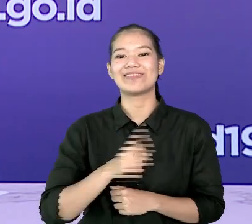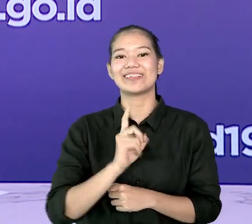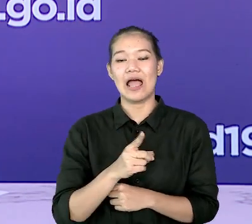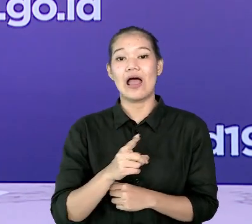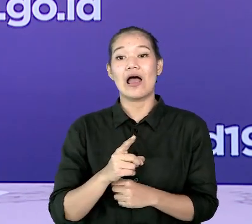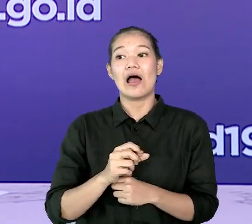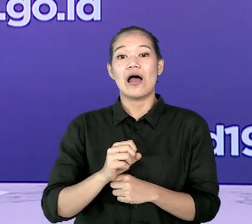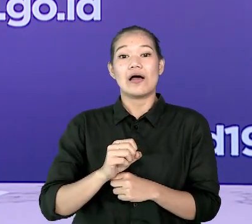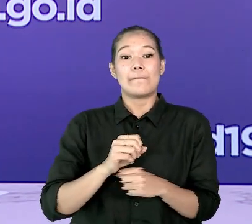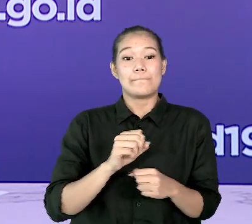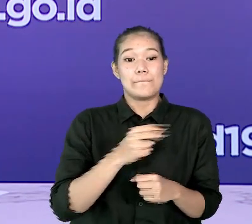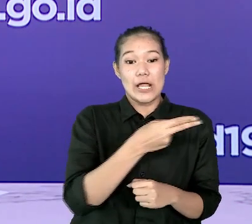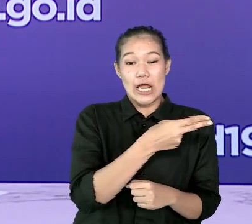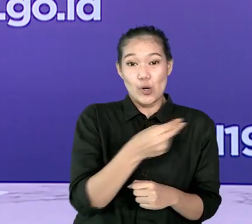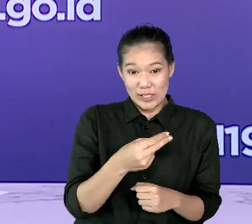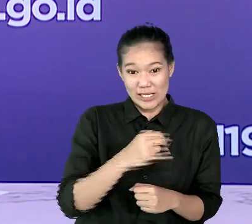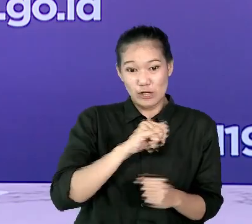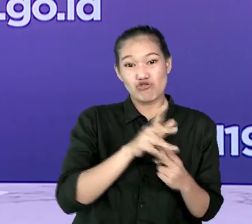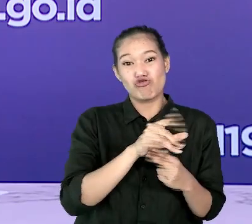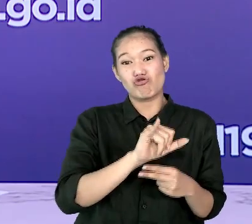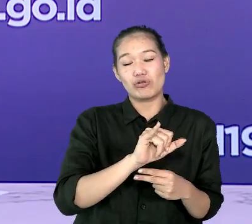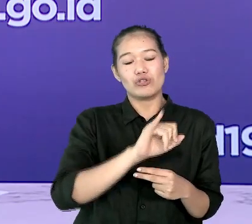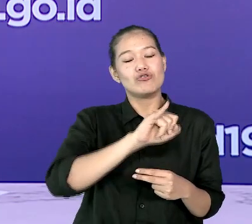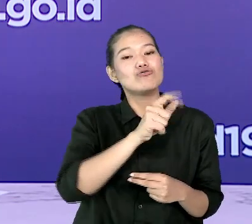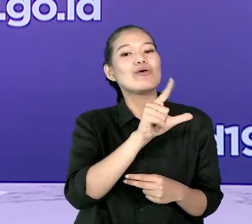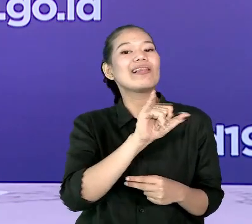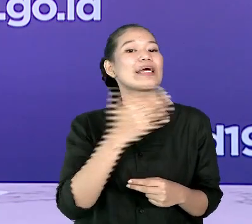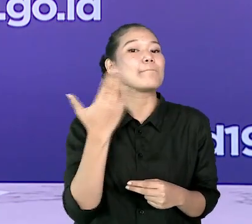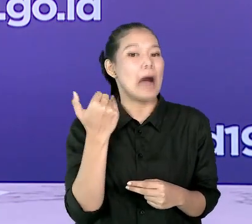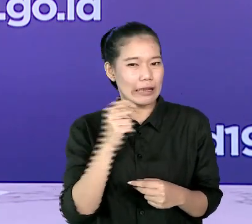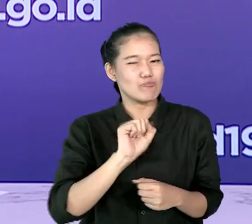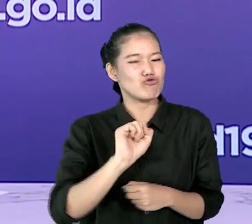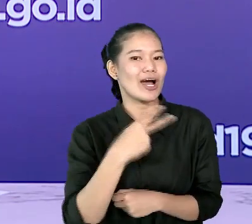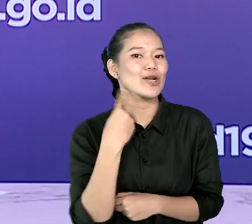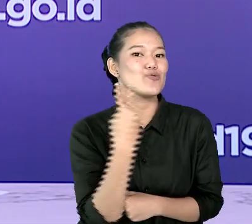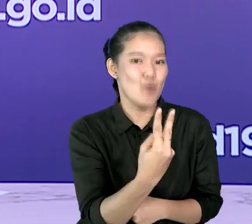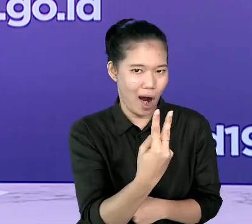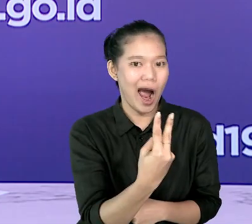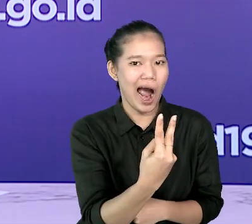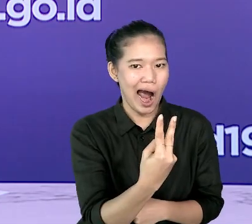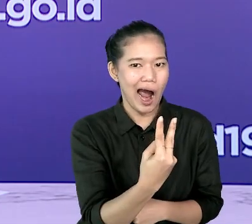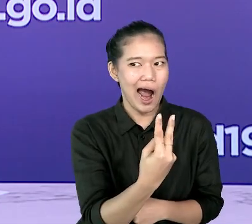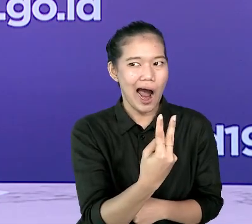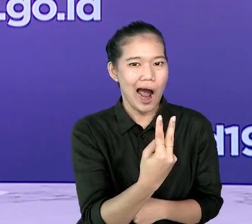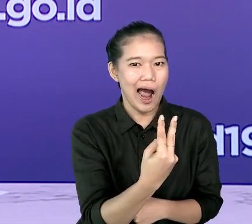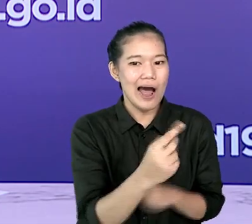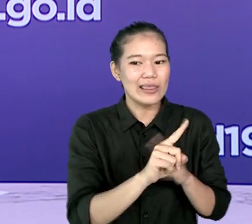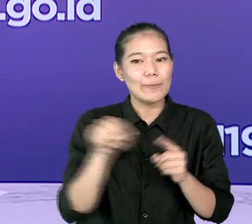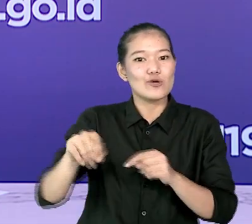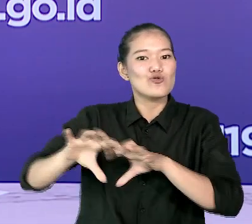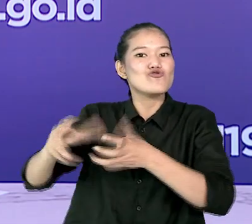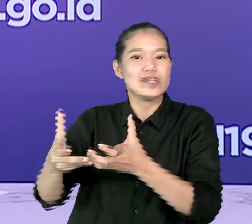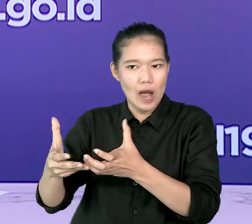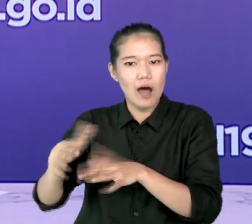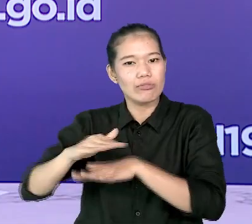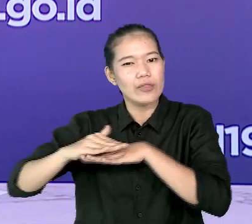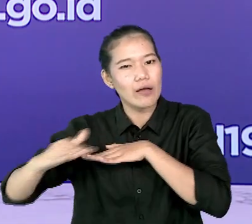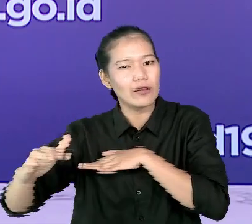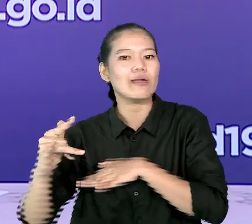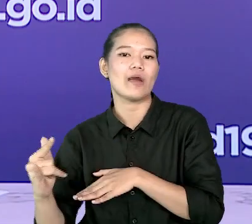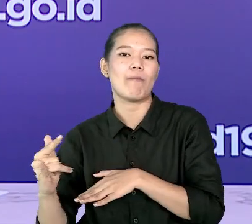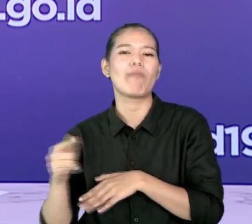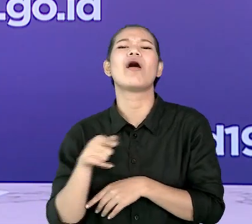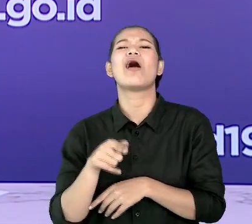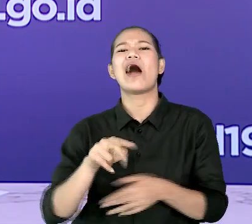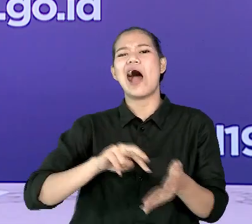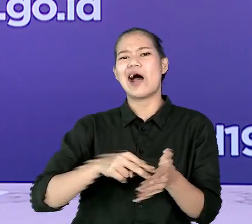Lonjakan kedua di Indonesia pada bulan Juli lalu yang tidak diikuti dengan lonjakan kasus dunia menunjukkan